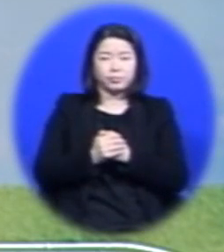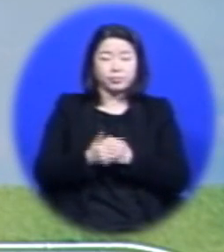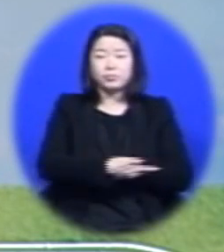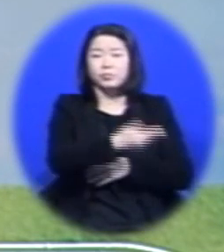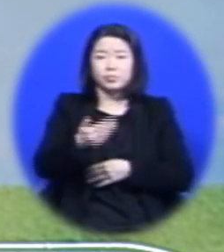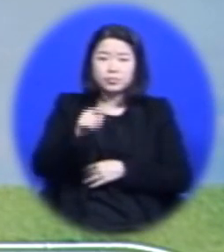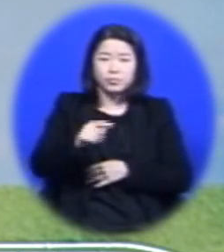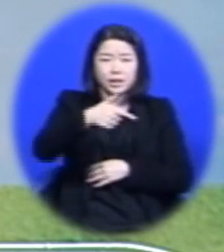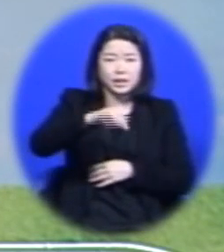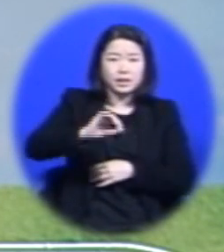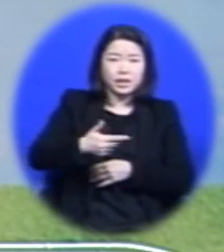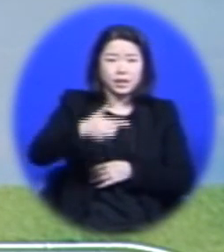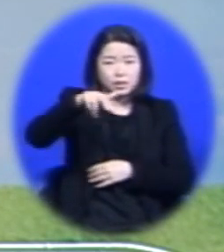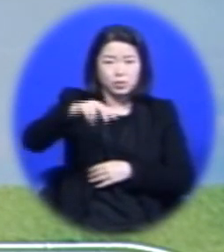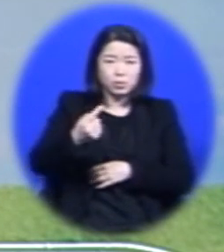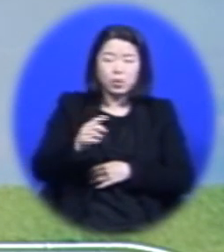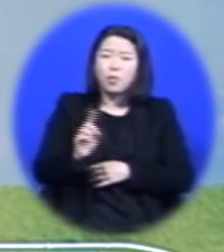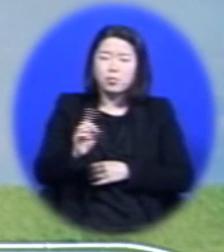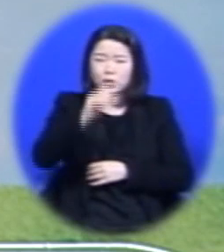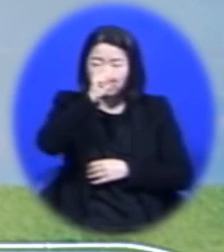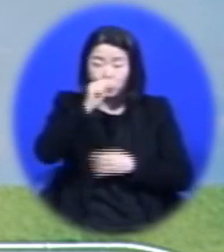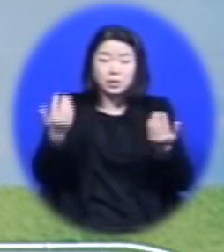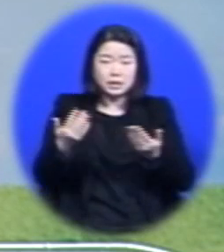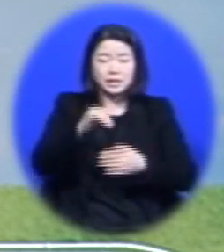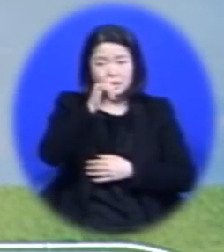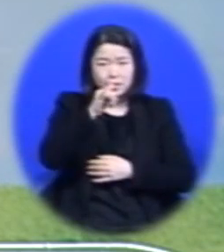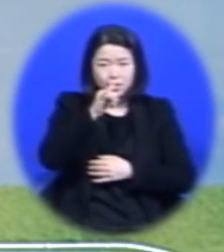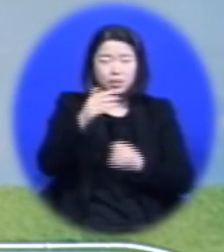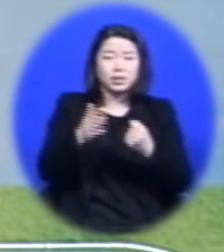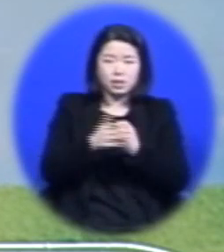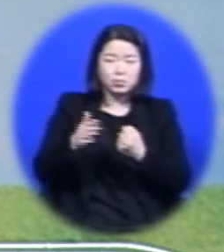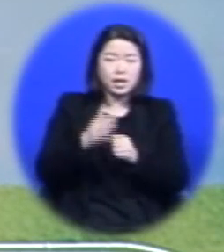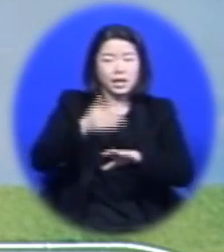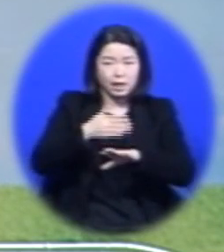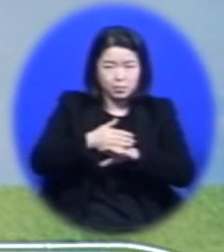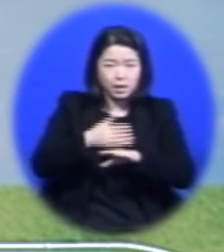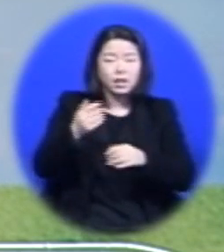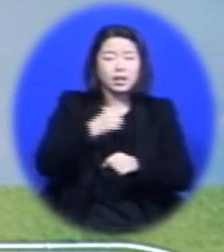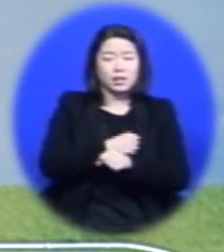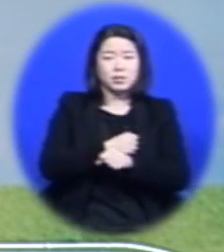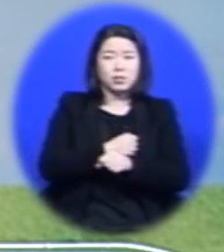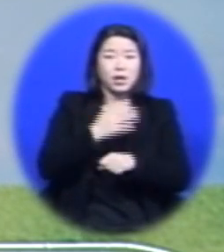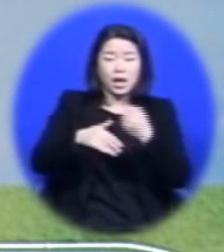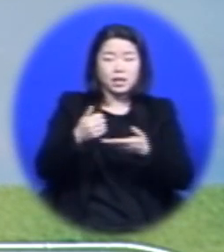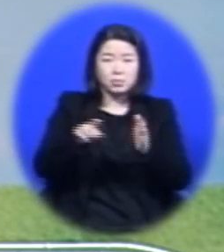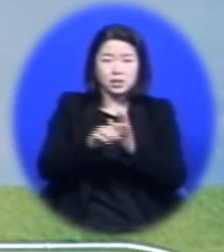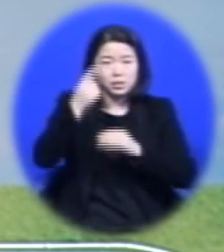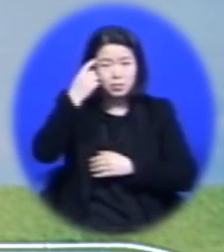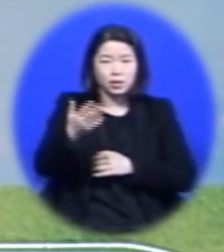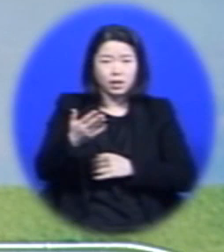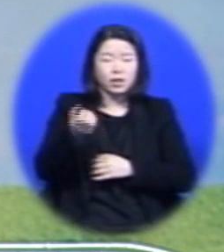여러분이 미즈노 갠 조씨가 뭐 좋은 일이 있어서 그래서 감사해서 하나님을 믿는 겁니까 그냥 하나님을 만난